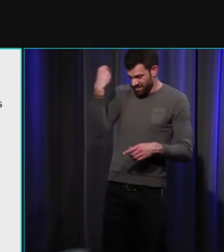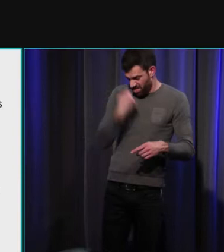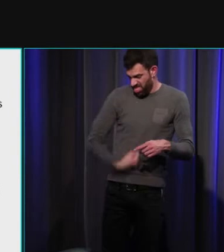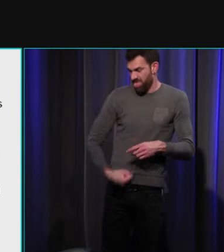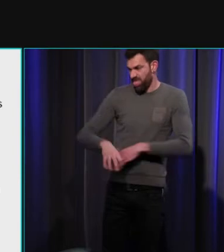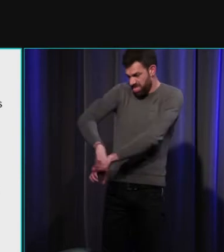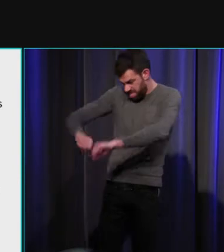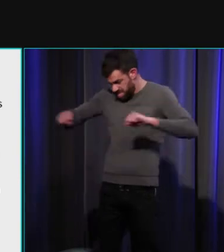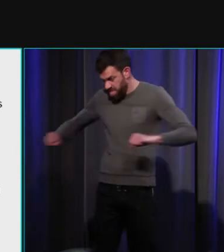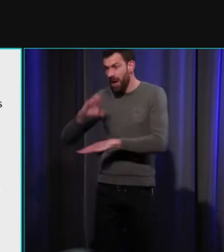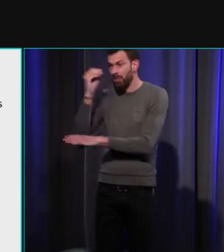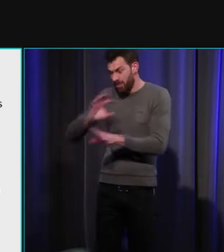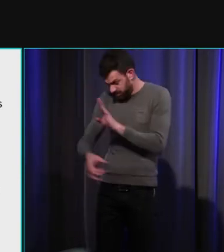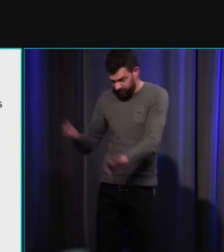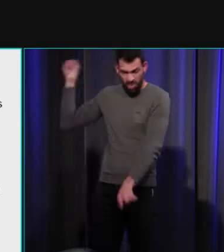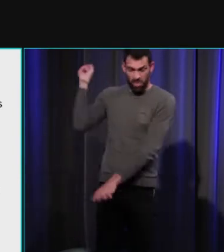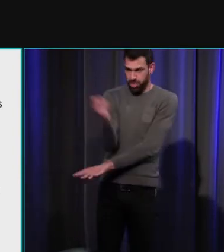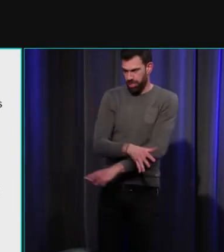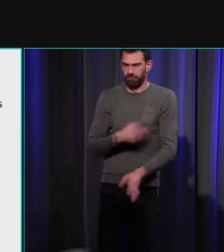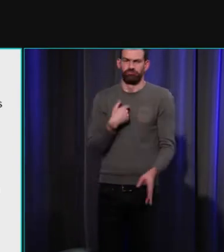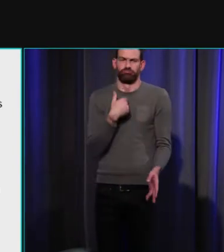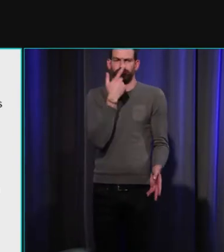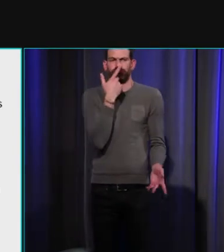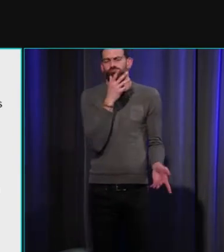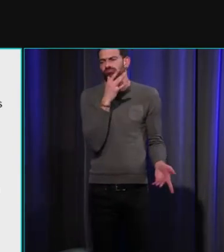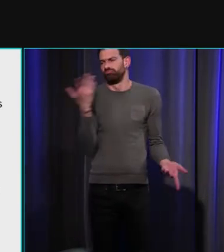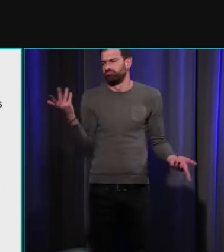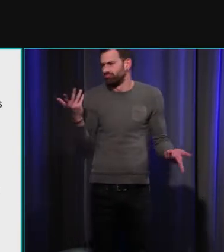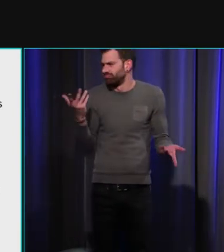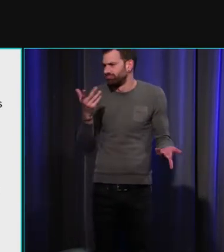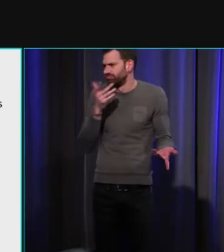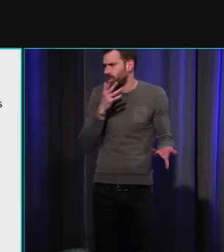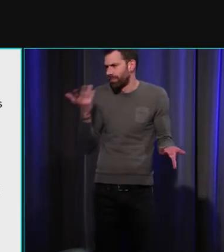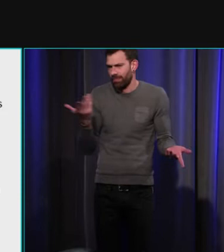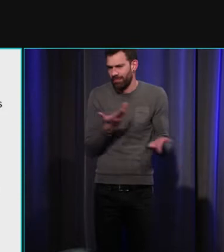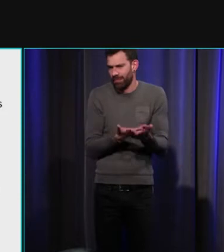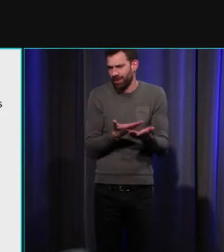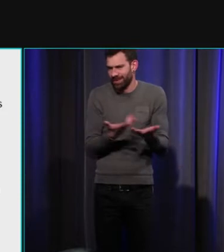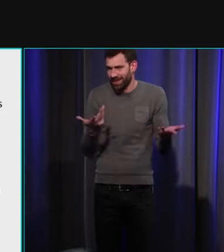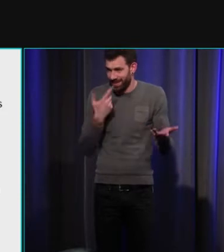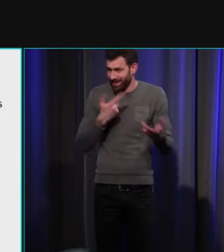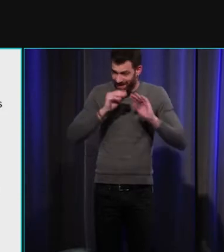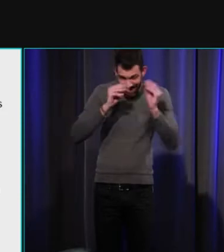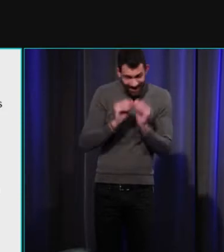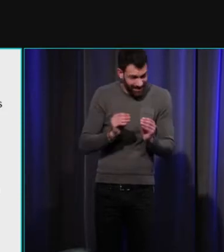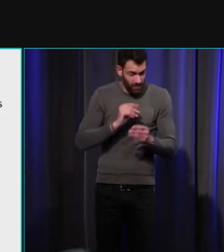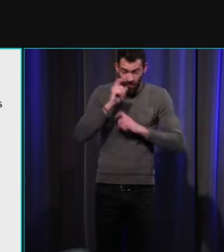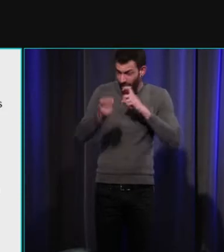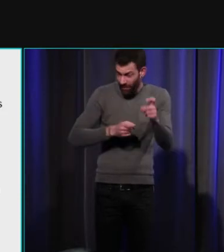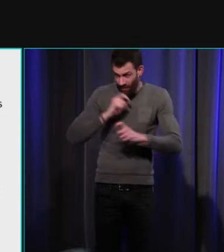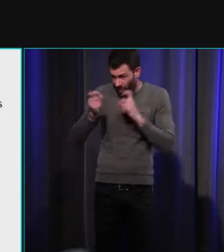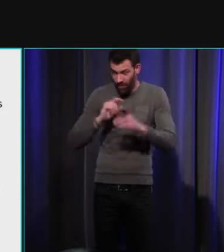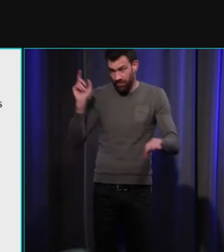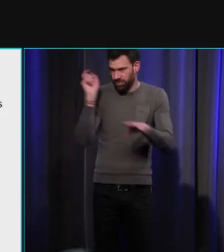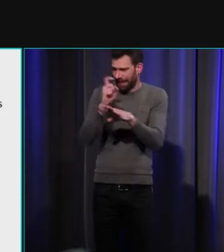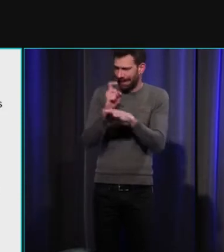il est jeté par terre je crois pas qu'un al-bared excuses être d'accord avec sauf donc des descriptions extrêmement crue pour critiquer